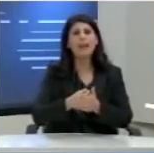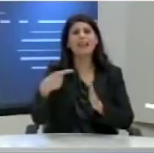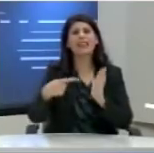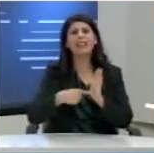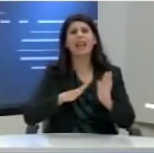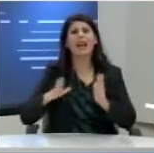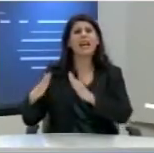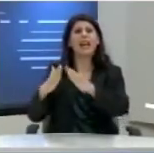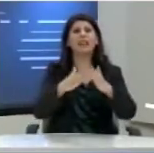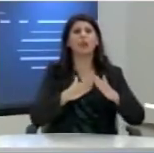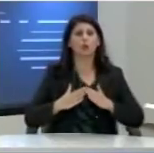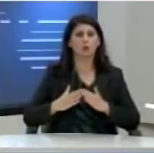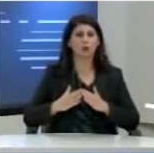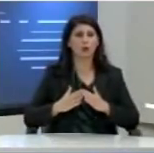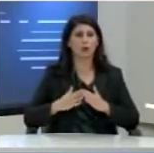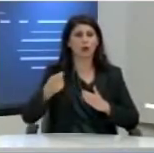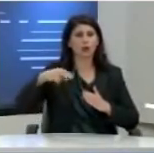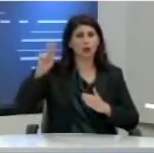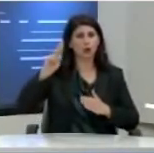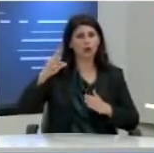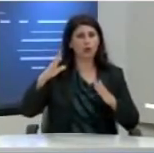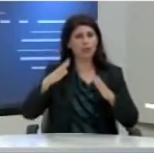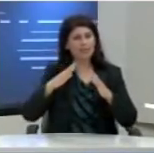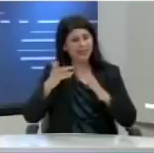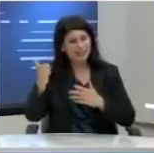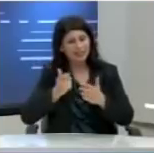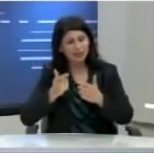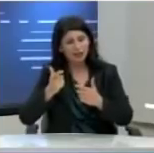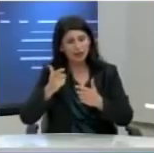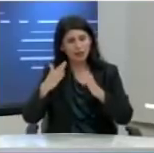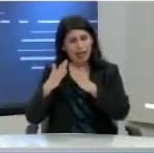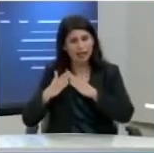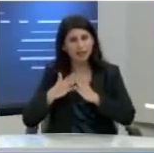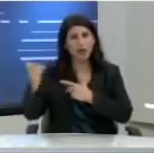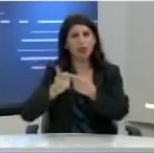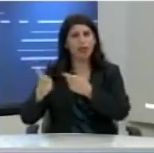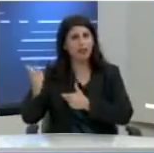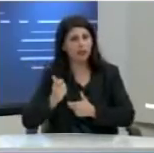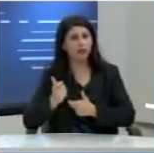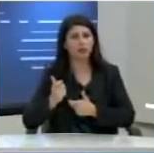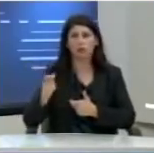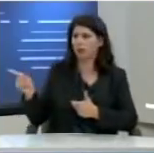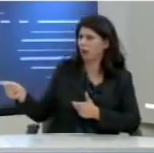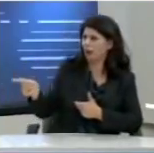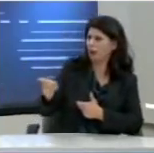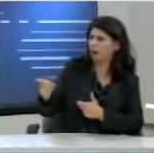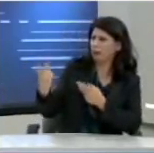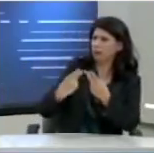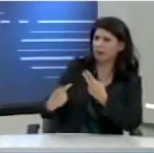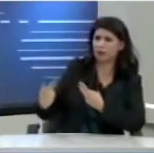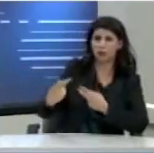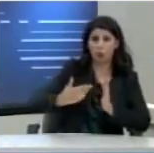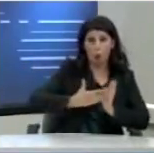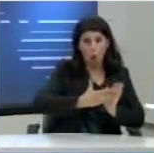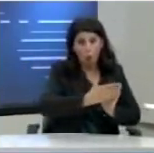συνεταιρισμών. Η απαλλαγή τόκων στεγαστικών δανείων για τους δανειολήπτες. Μας λέτε ότι όλα